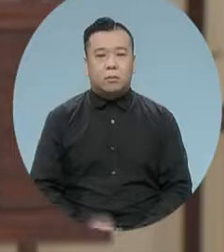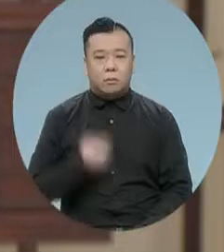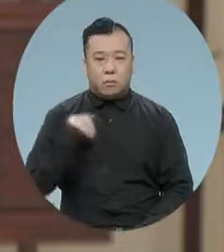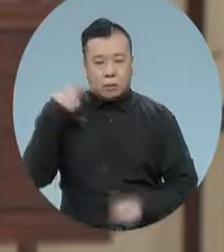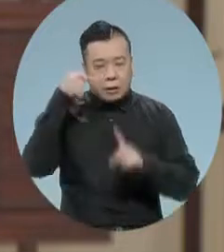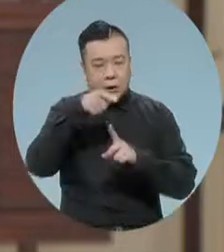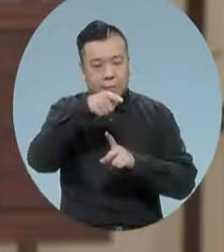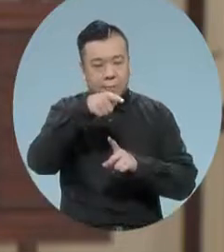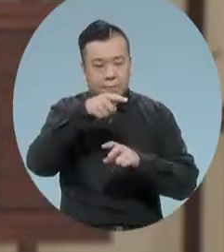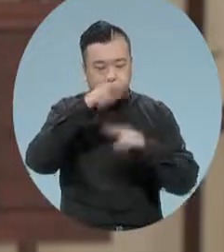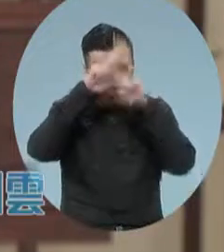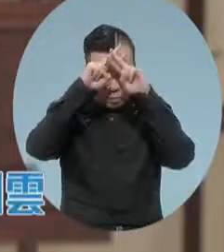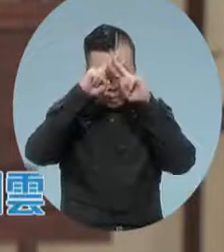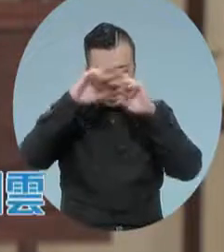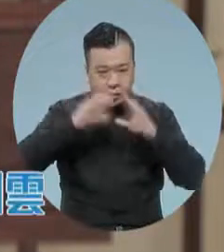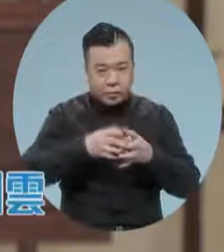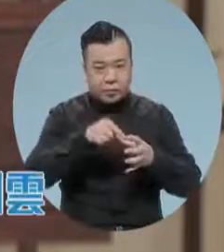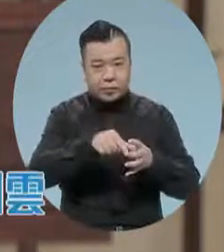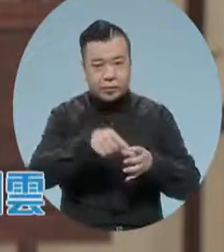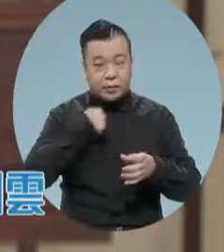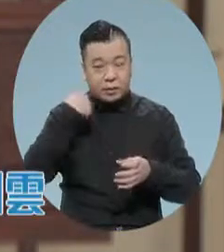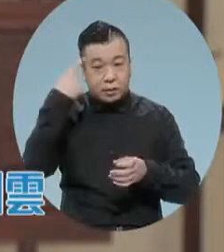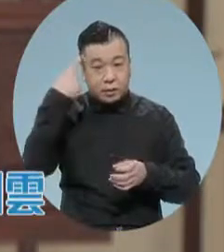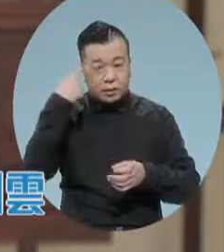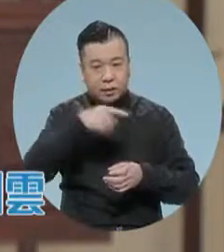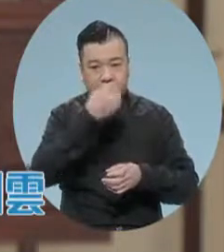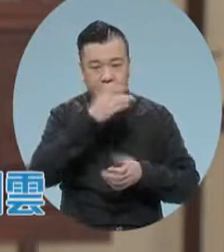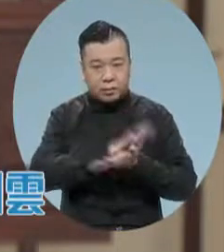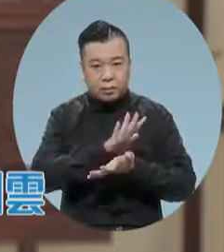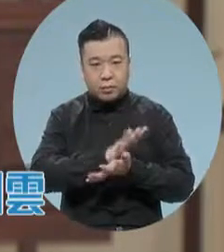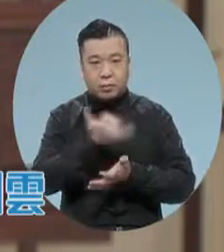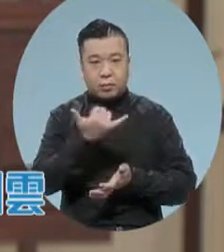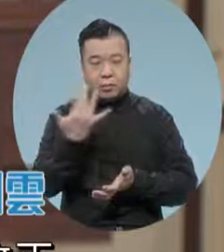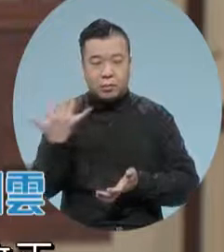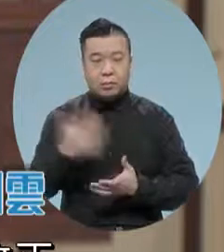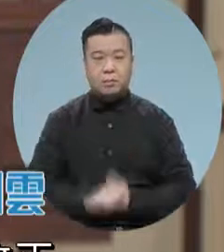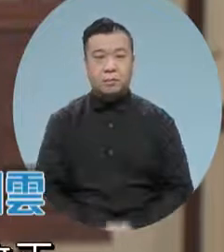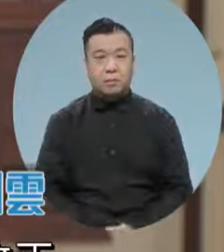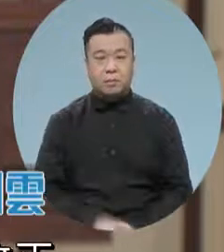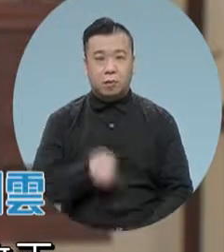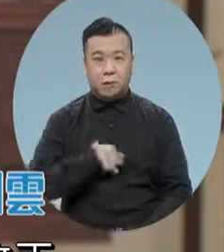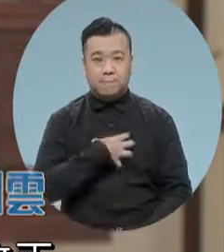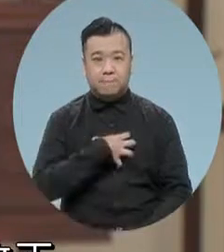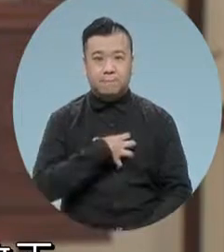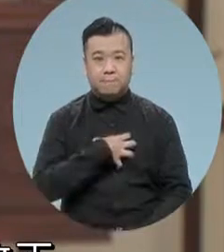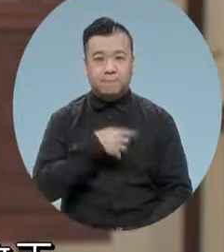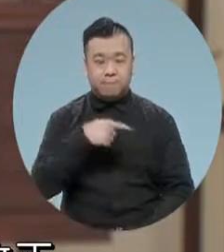我對共產黨喺呢我自己認知嘅喺香港呢六十幾年咧，我覺得第一，我希望佢哋